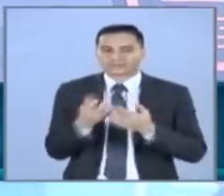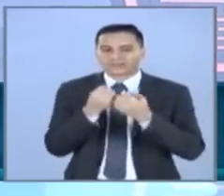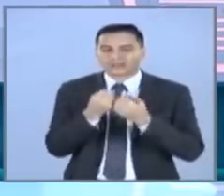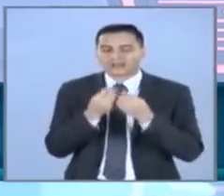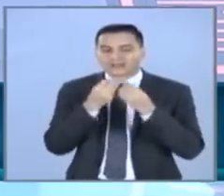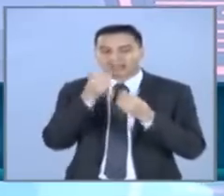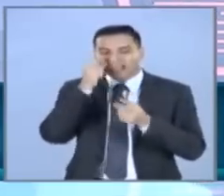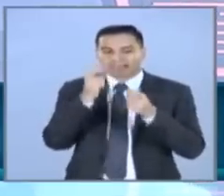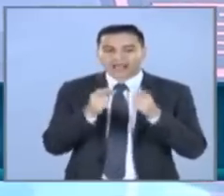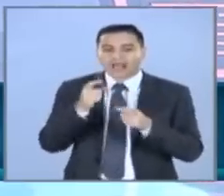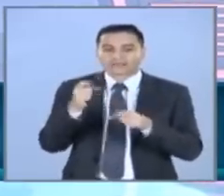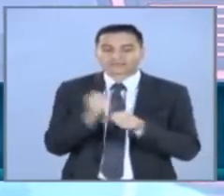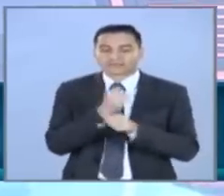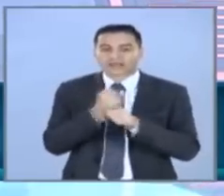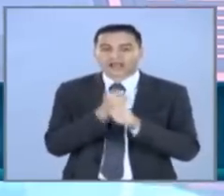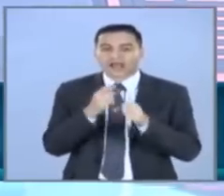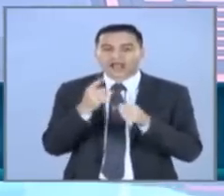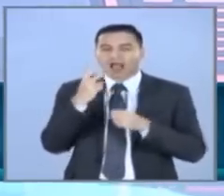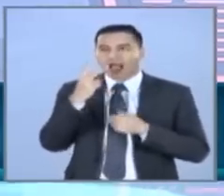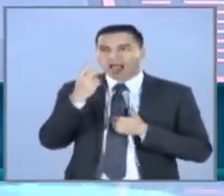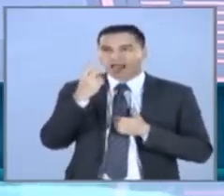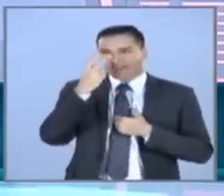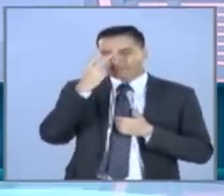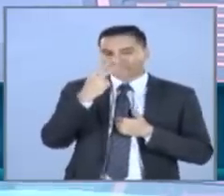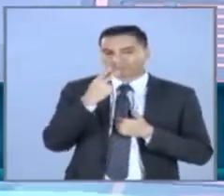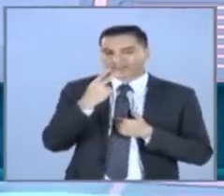قدموا الزعيم ده في أوائل القرن العشرين